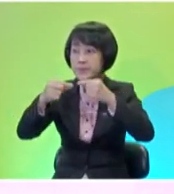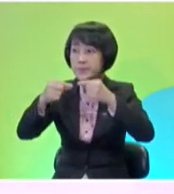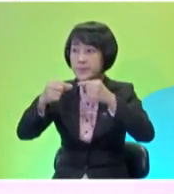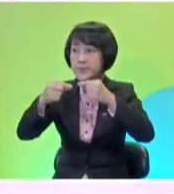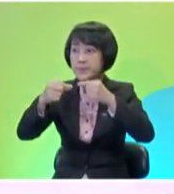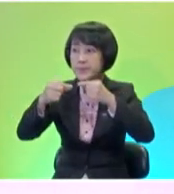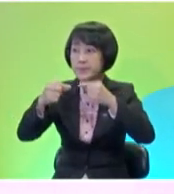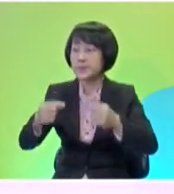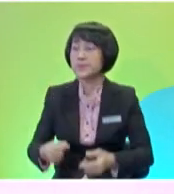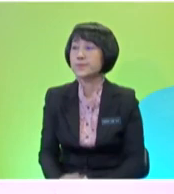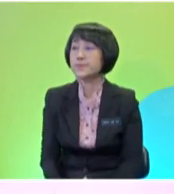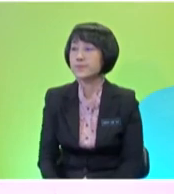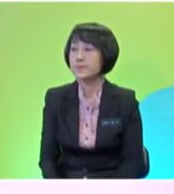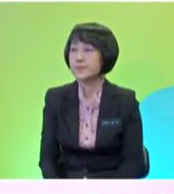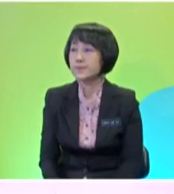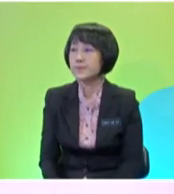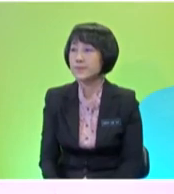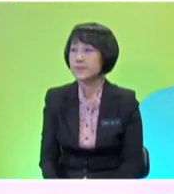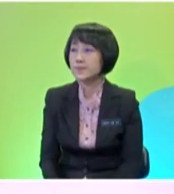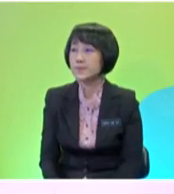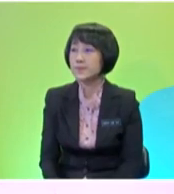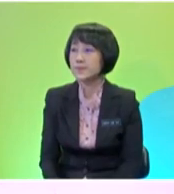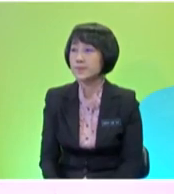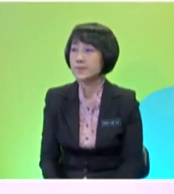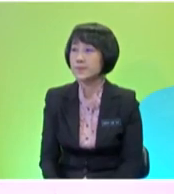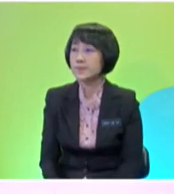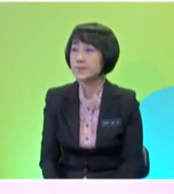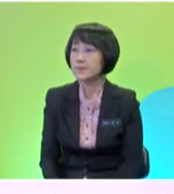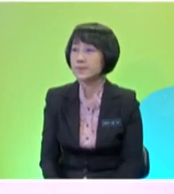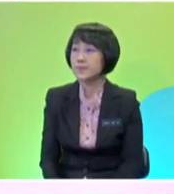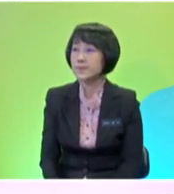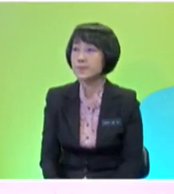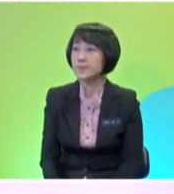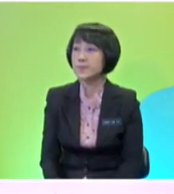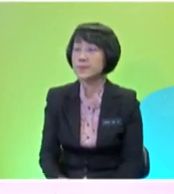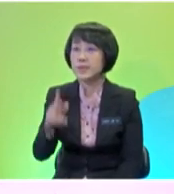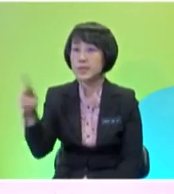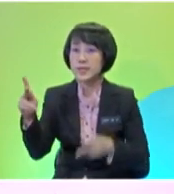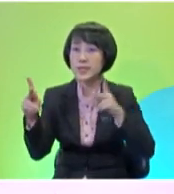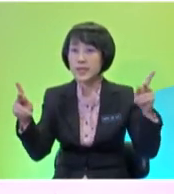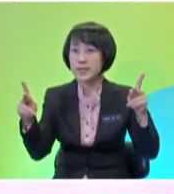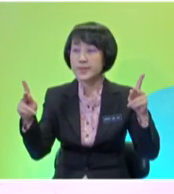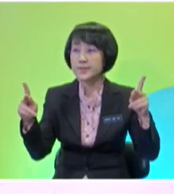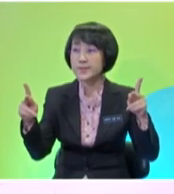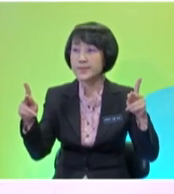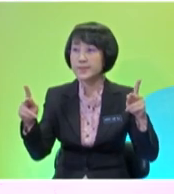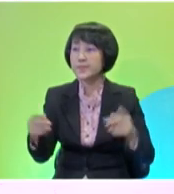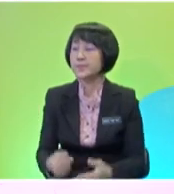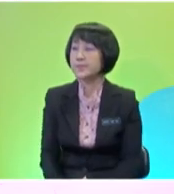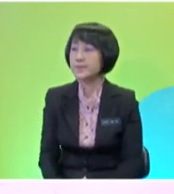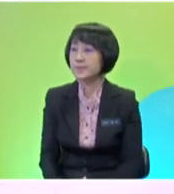di bahagian bawah. Ya, betul. Okey. Okey, dia di sebelah saja, maknanya kiri dan kanan. Kiri dan kanan. So bahagian atas ni kan kiri dan